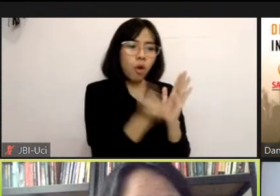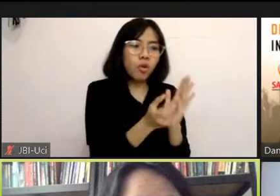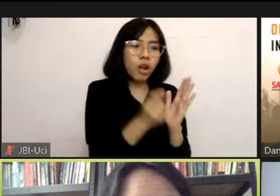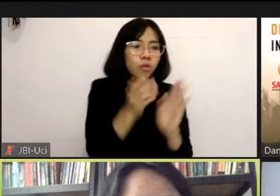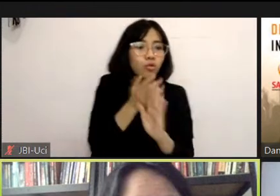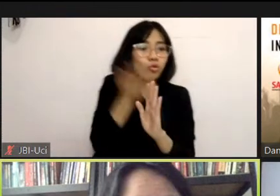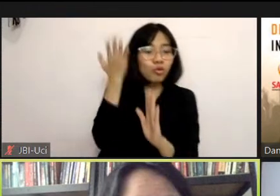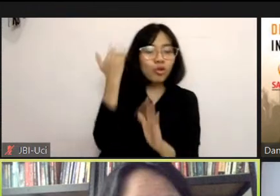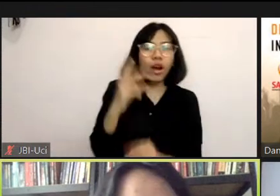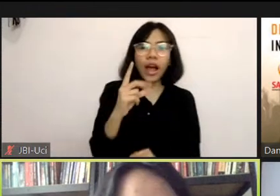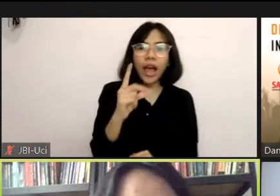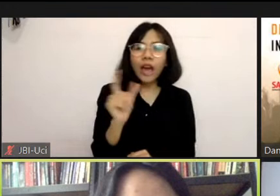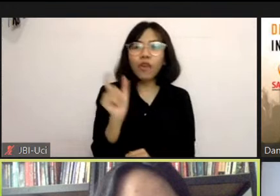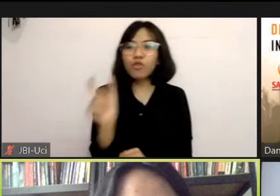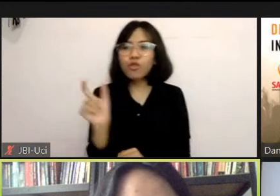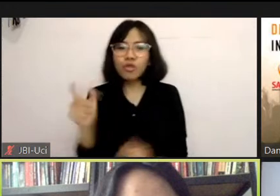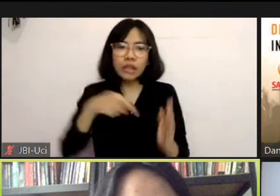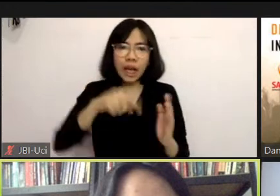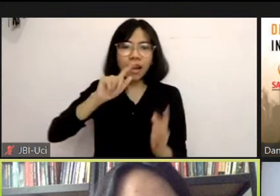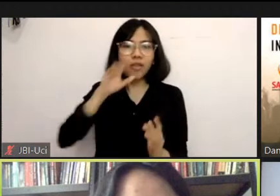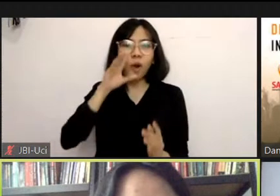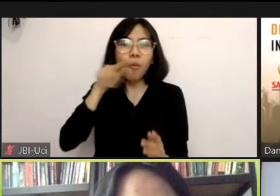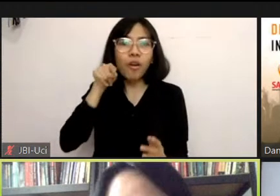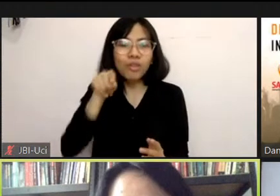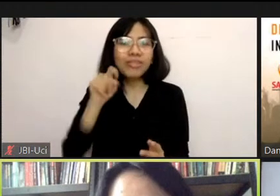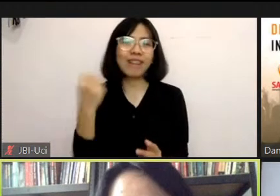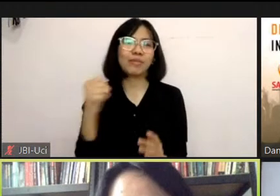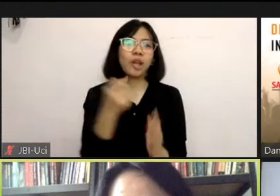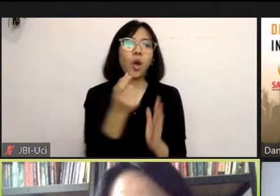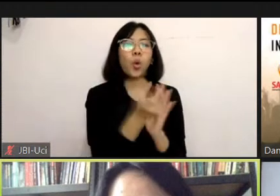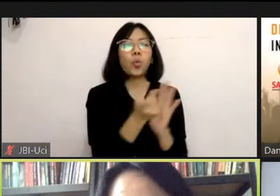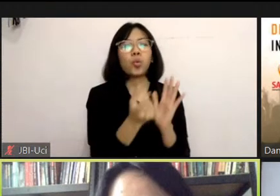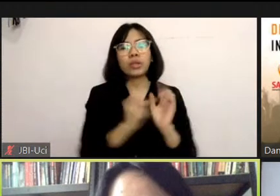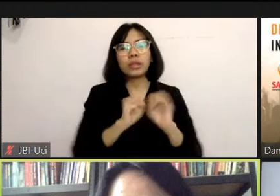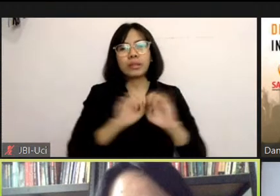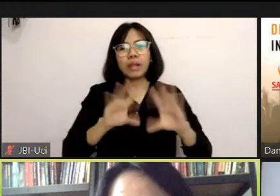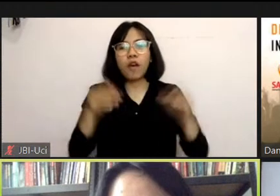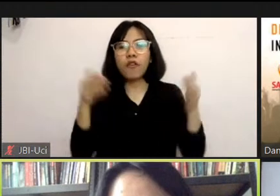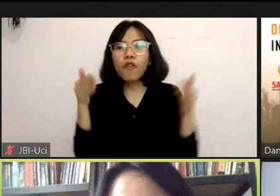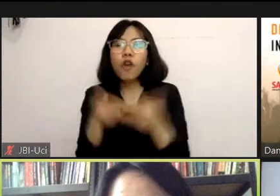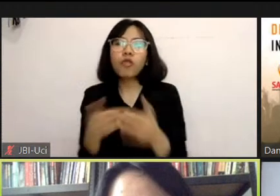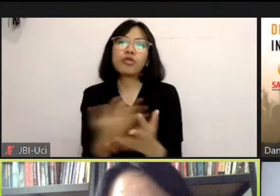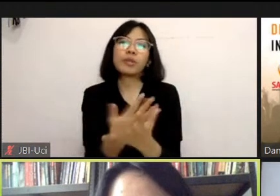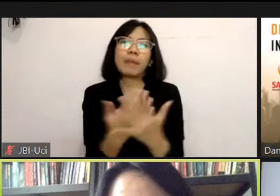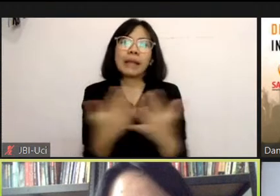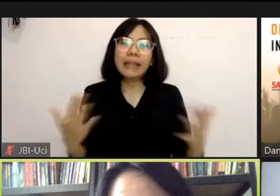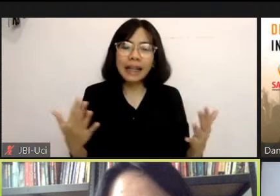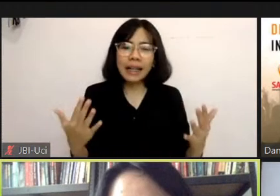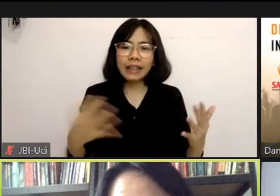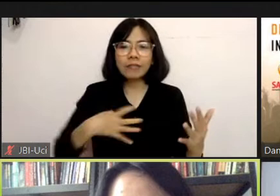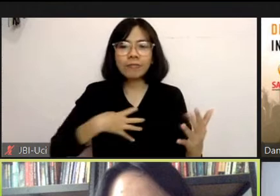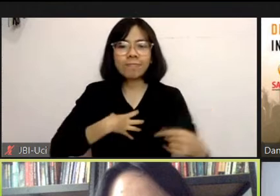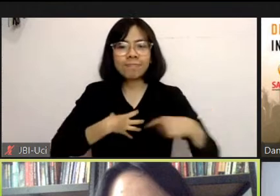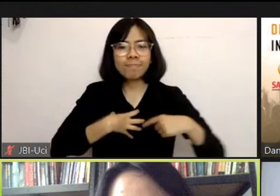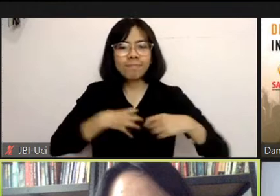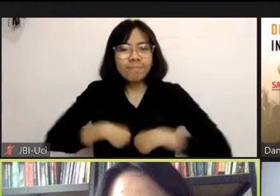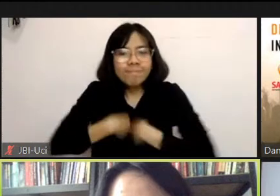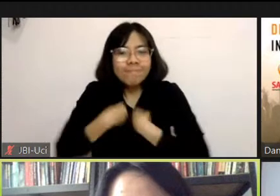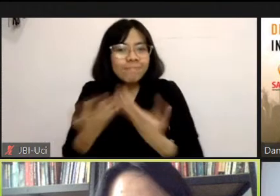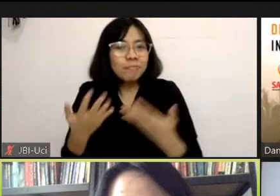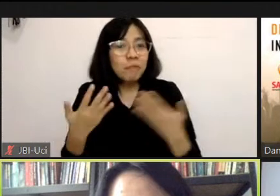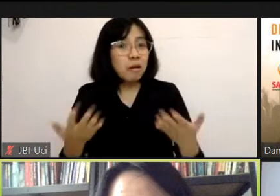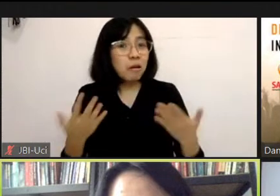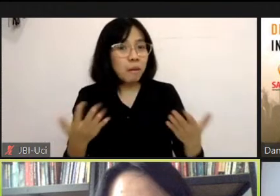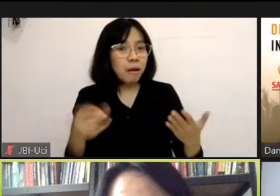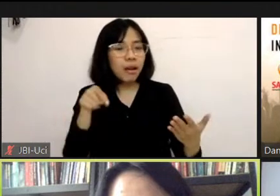dan pengaruhnya pada ruang gerak masyarakat sipil ke depan. Dalam, kalau misalnya kita